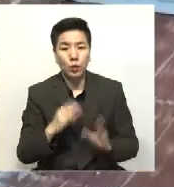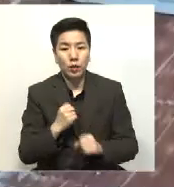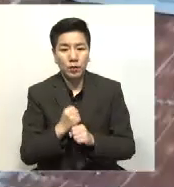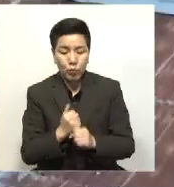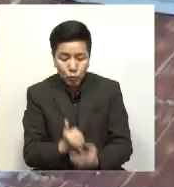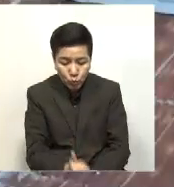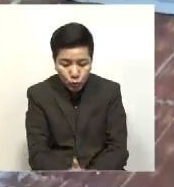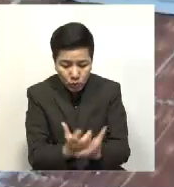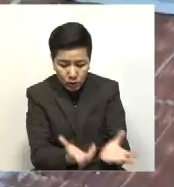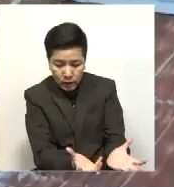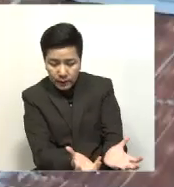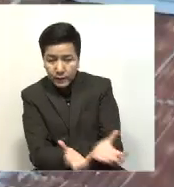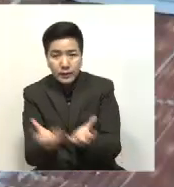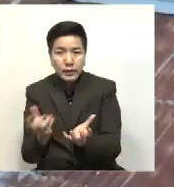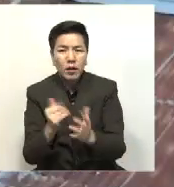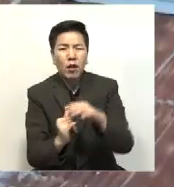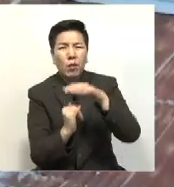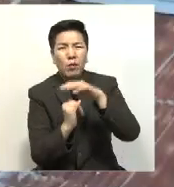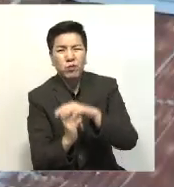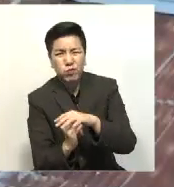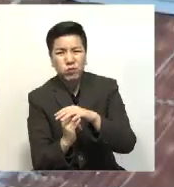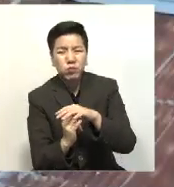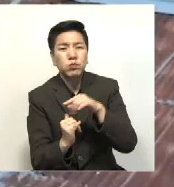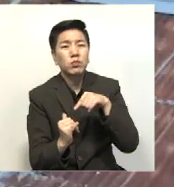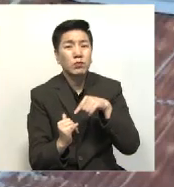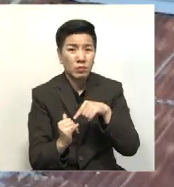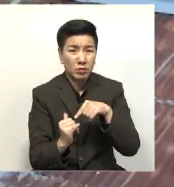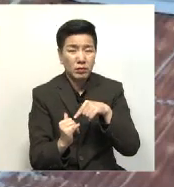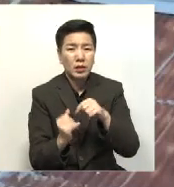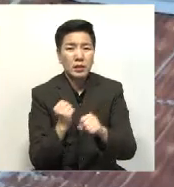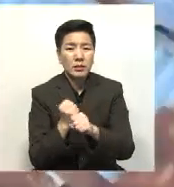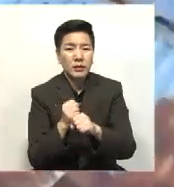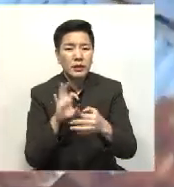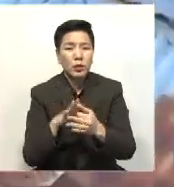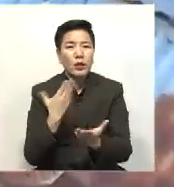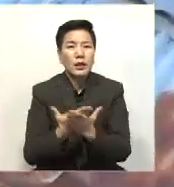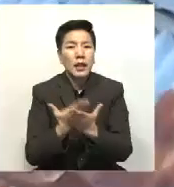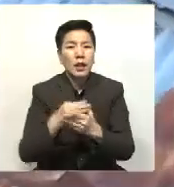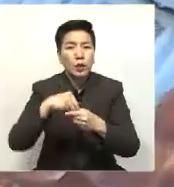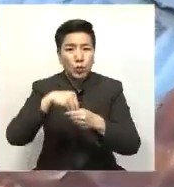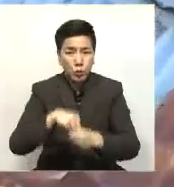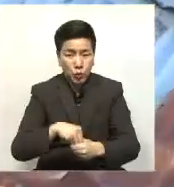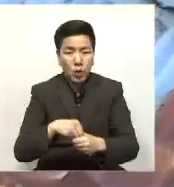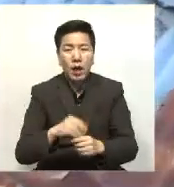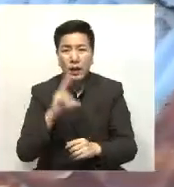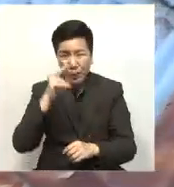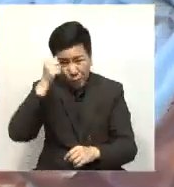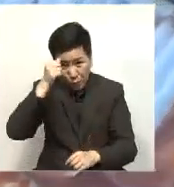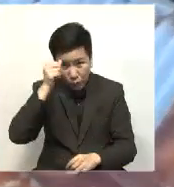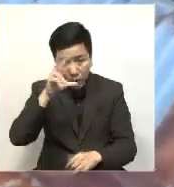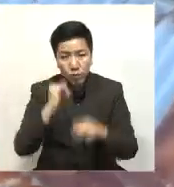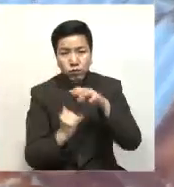ที่กู้ภัยให้ความช่วยเหลือหลังจากติดอยู่ใต้ซากตึกที่ทำงานด้านการเงินในเมืองปาลูมานานถึง3